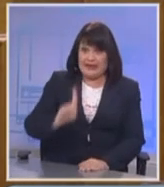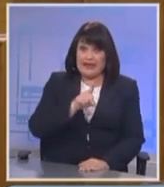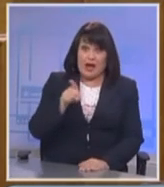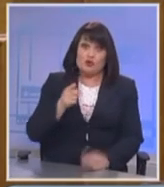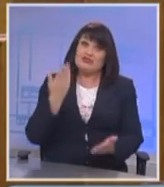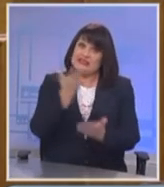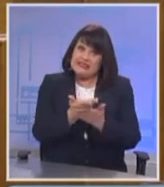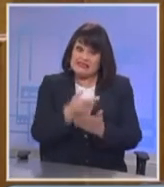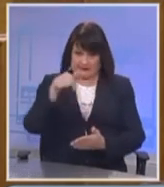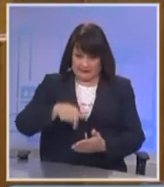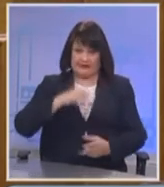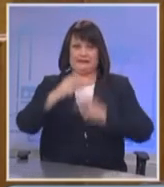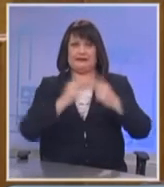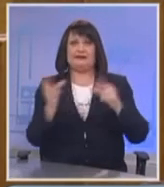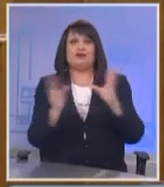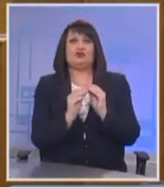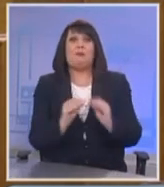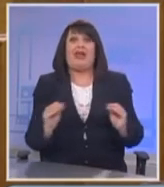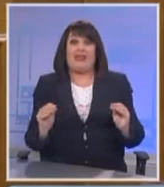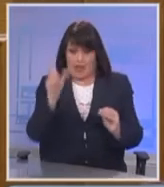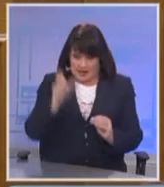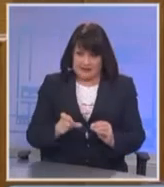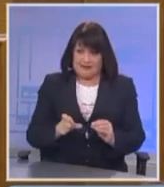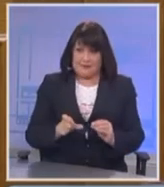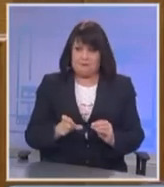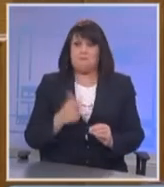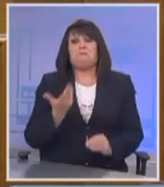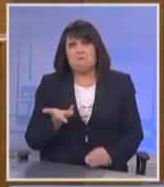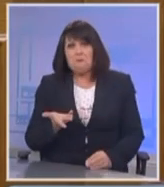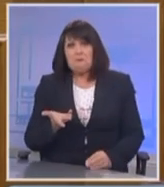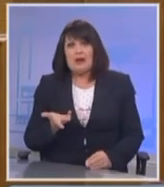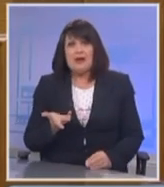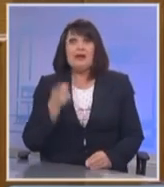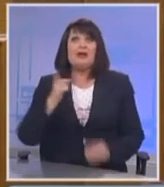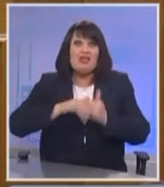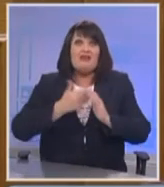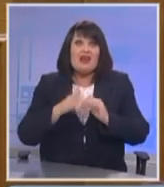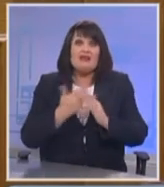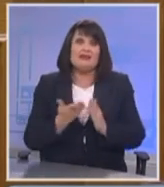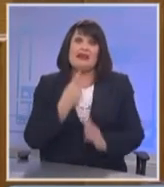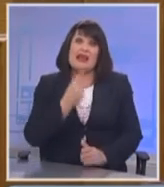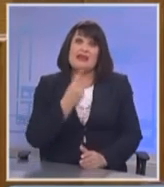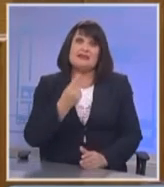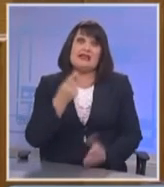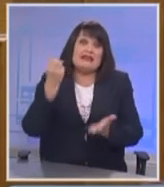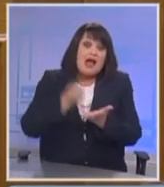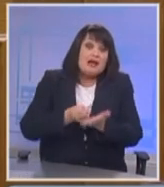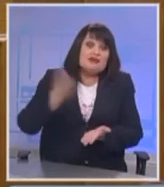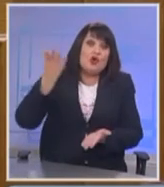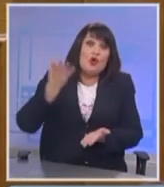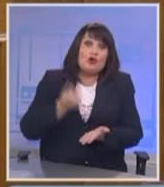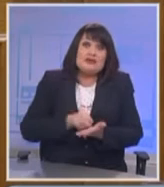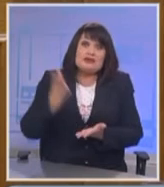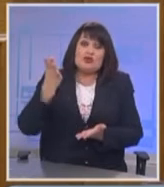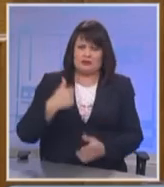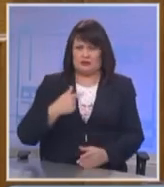προκαλέσατε τη συζήτηση αυτή για την παιδεία και μιας και ψοφάτε για αυτή την περιβόητη αξιολόγηση, σας